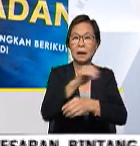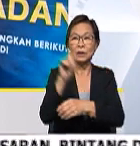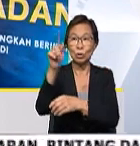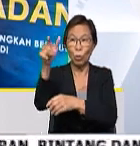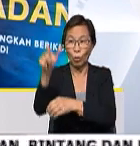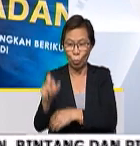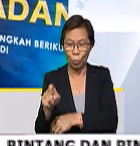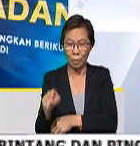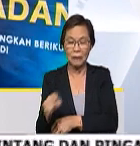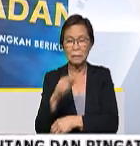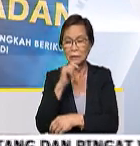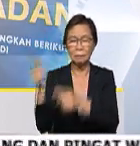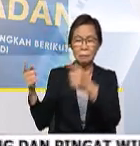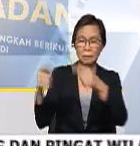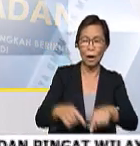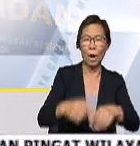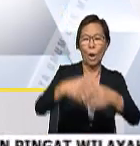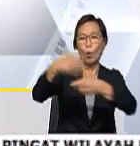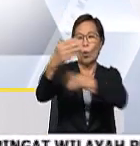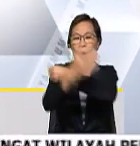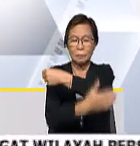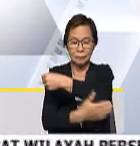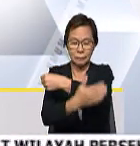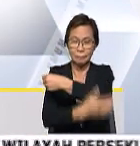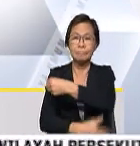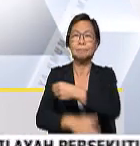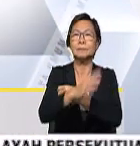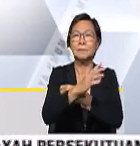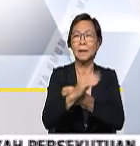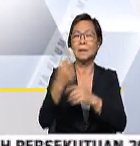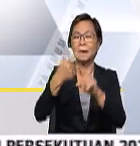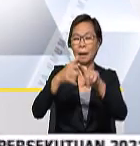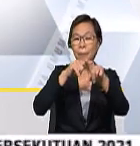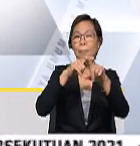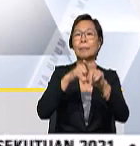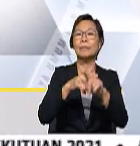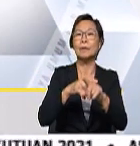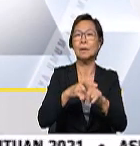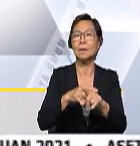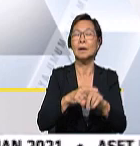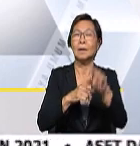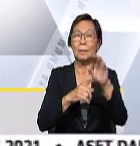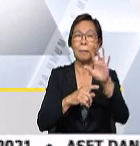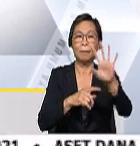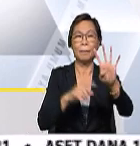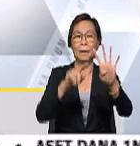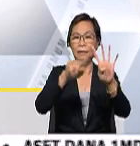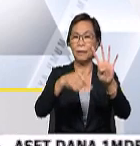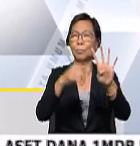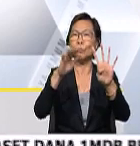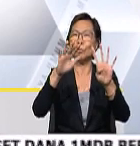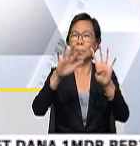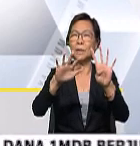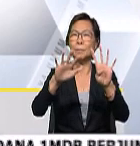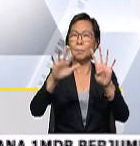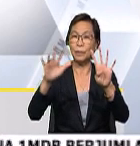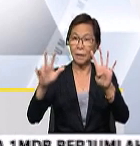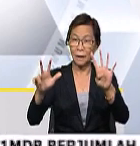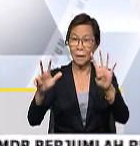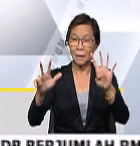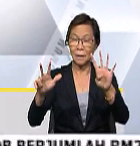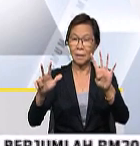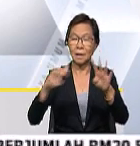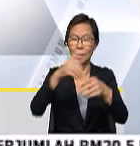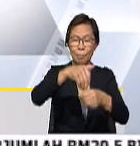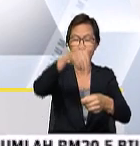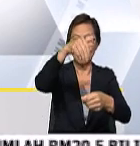seorang pengundi tidak hadir luar negara. Dan daripada jumlah tersebut, seramai 4,053